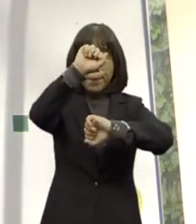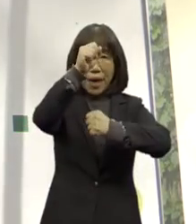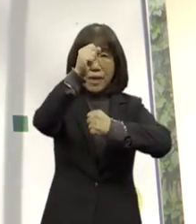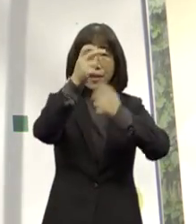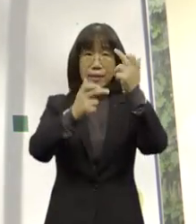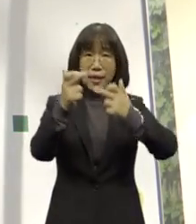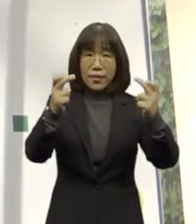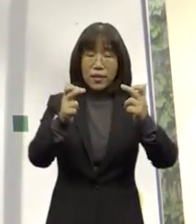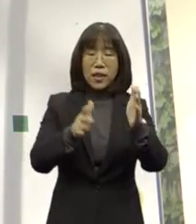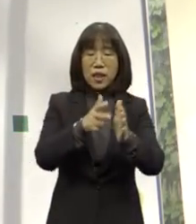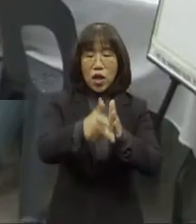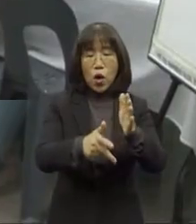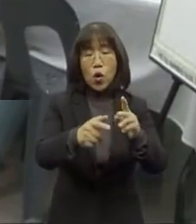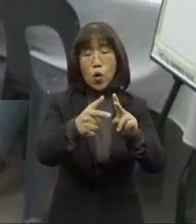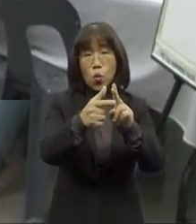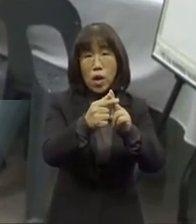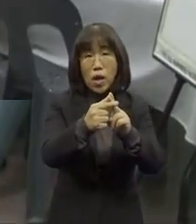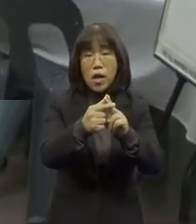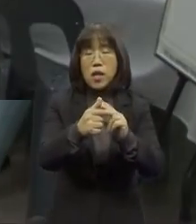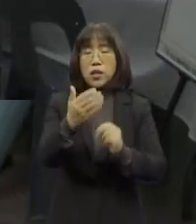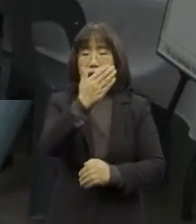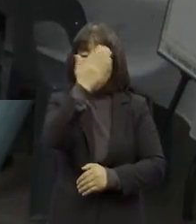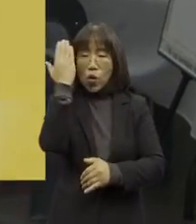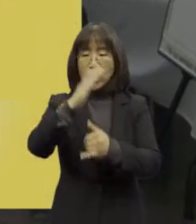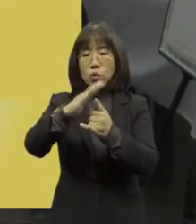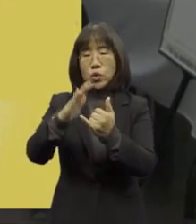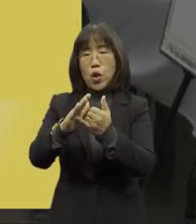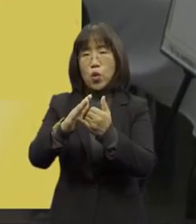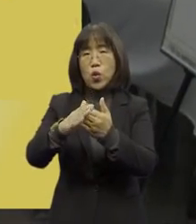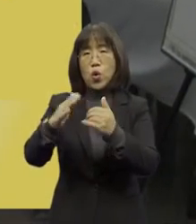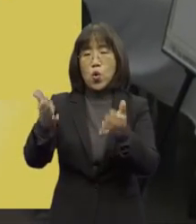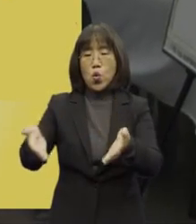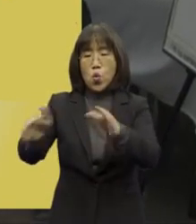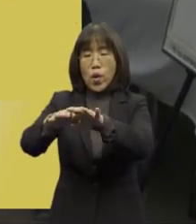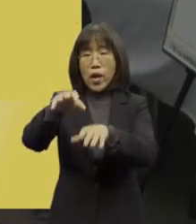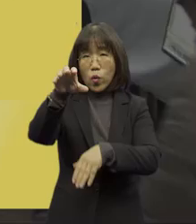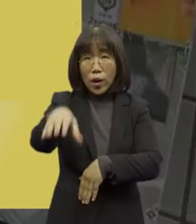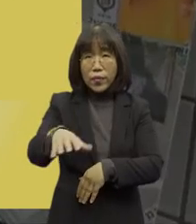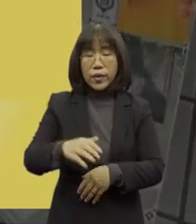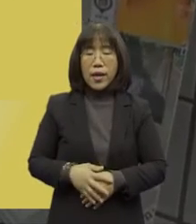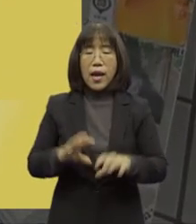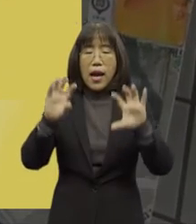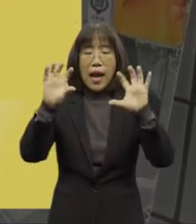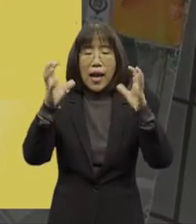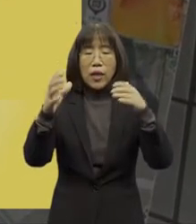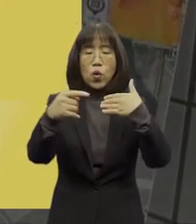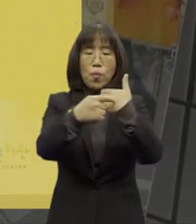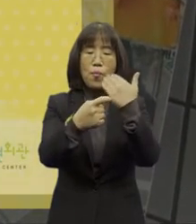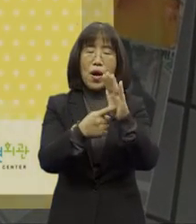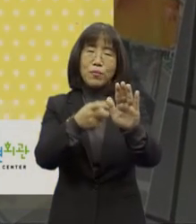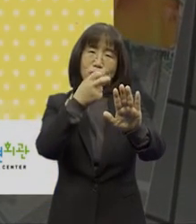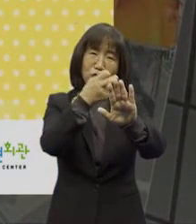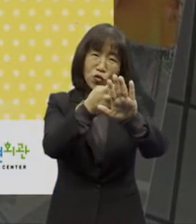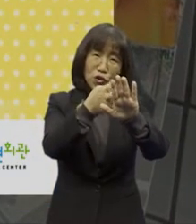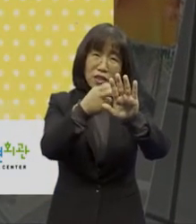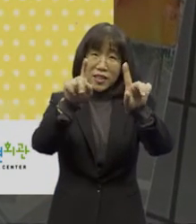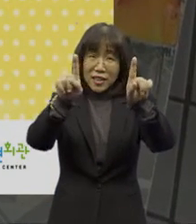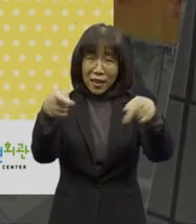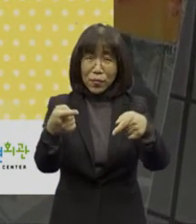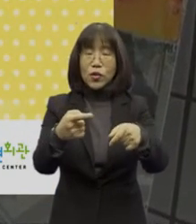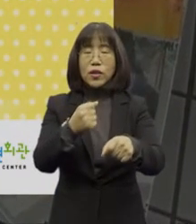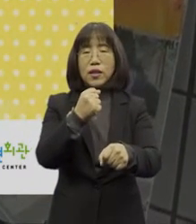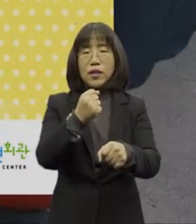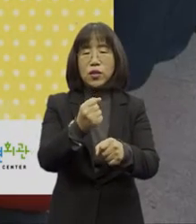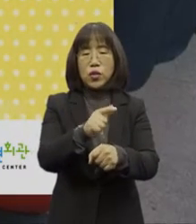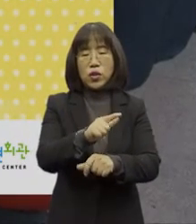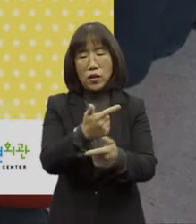먼저 발산역과 강서 청소년회관 페이스북에서 아동들의 마음을 두드리다 아마도 캠페인을 열고